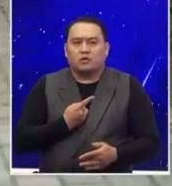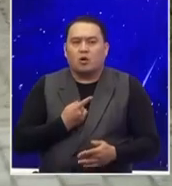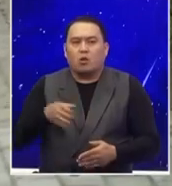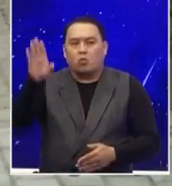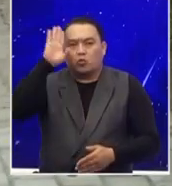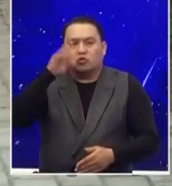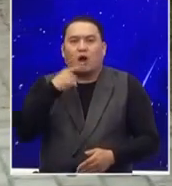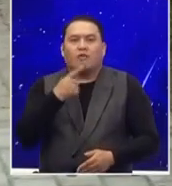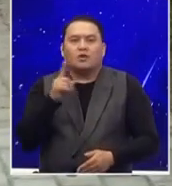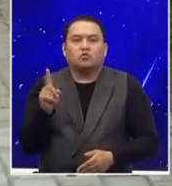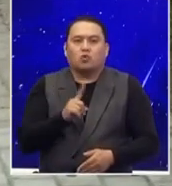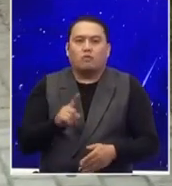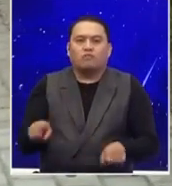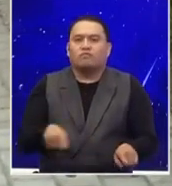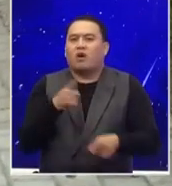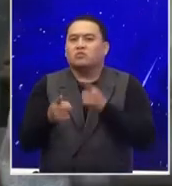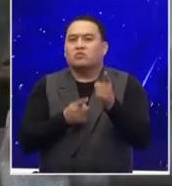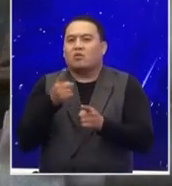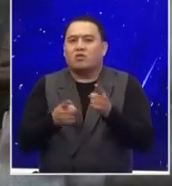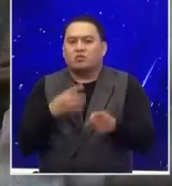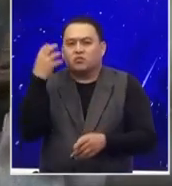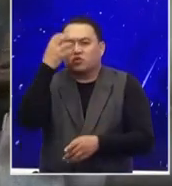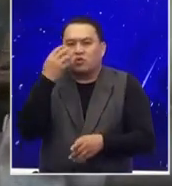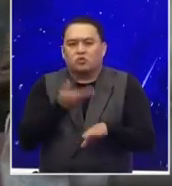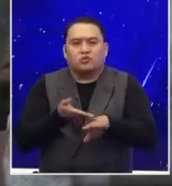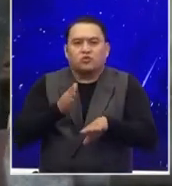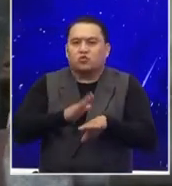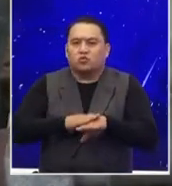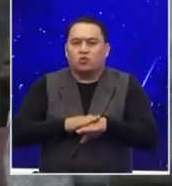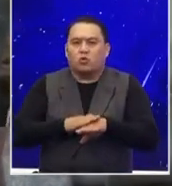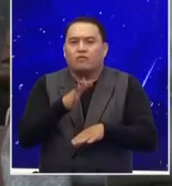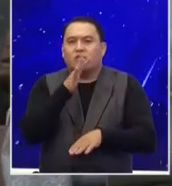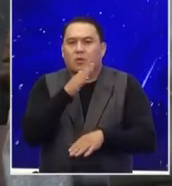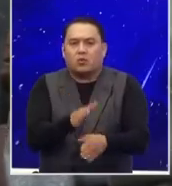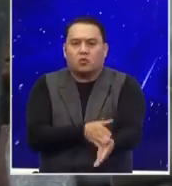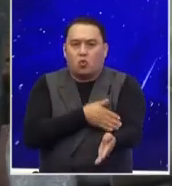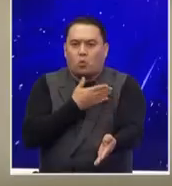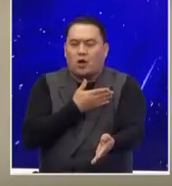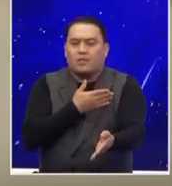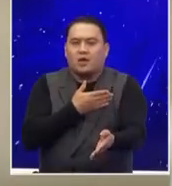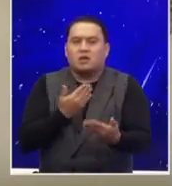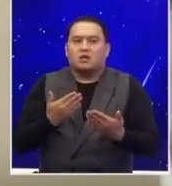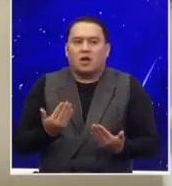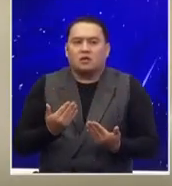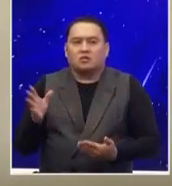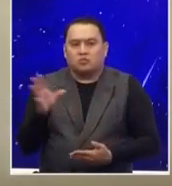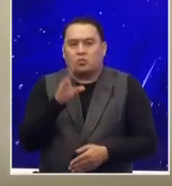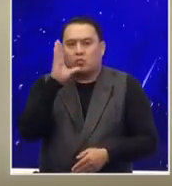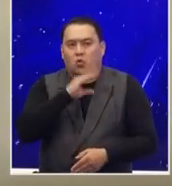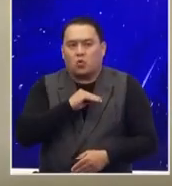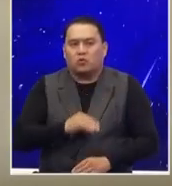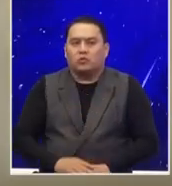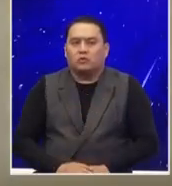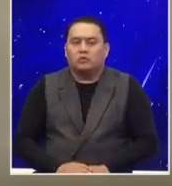Мужчина признается, что процесс восстановления, особенно психологического состояния, займет время и усилия. Но я совсем справлюсь, уверен